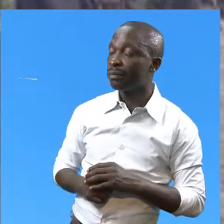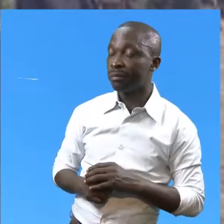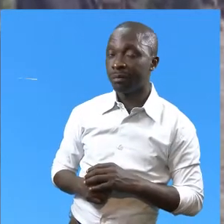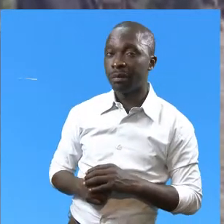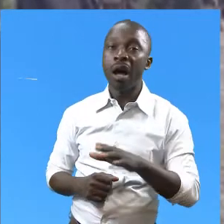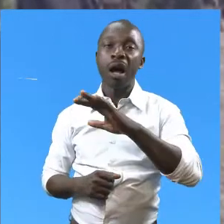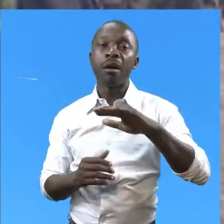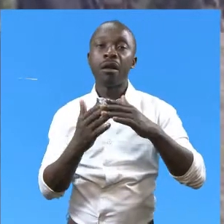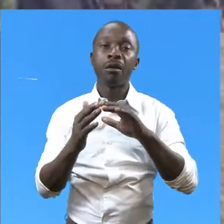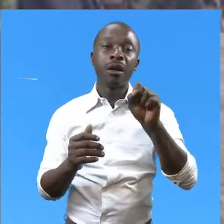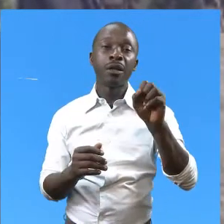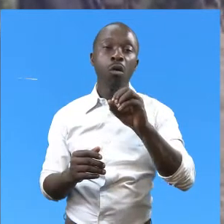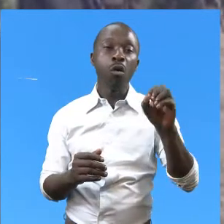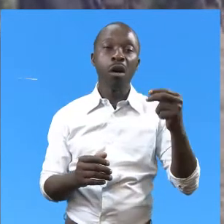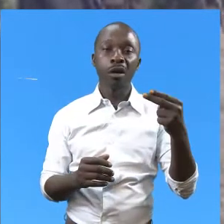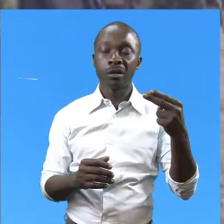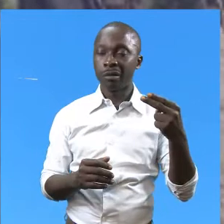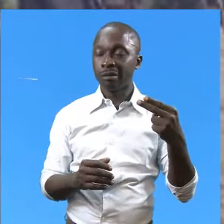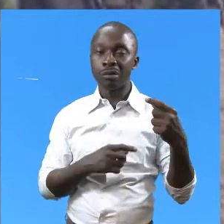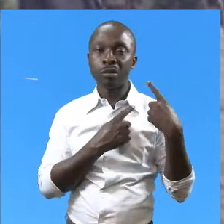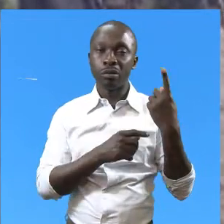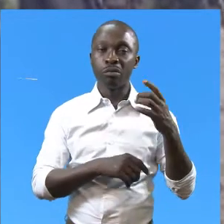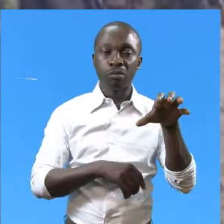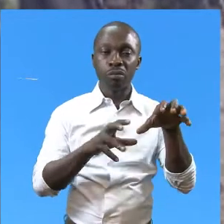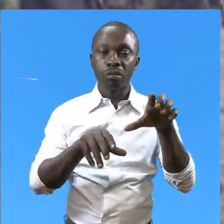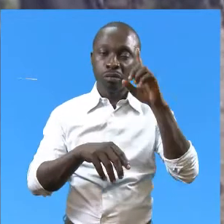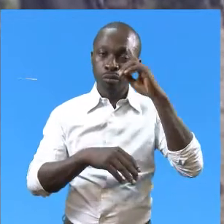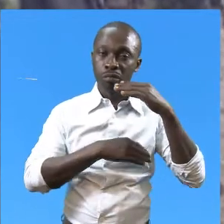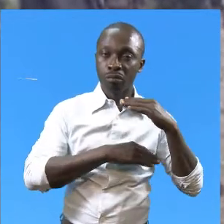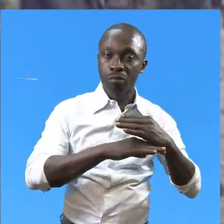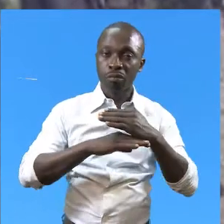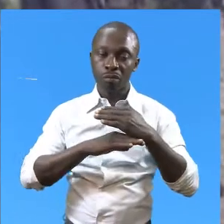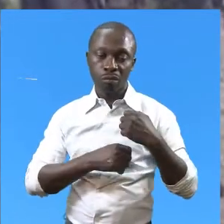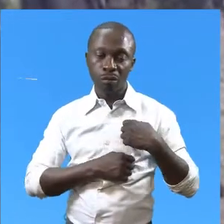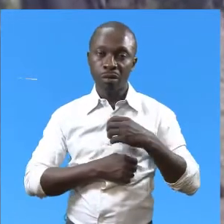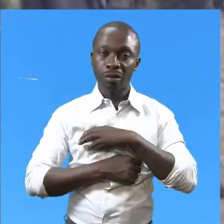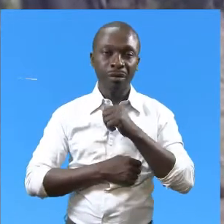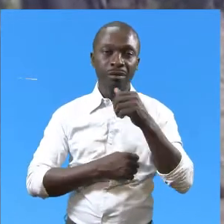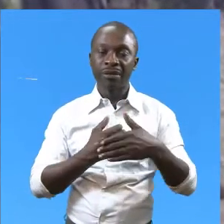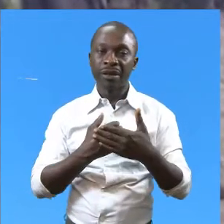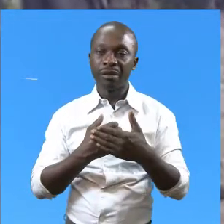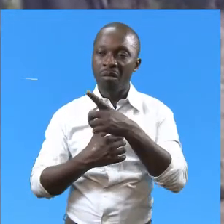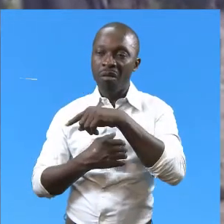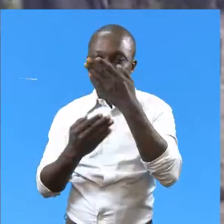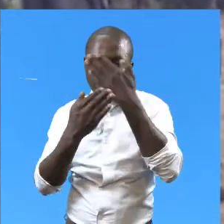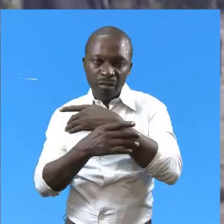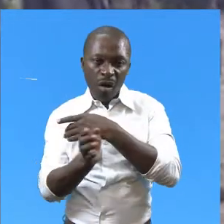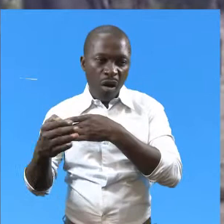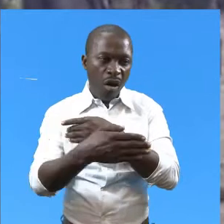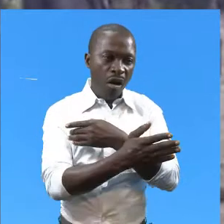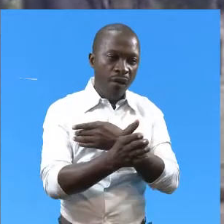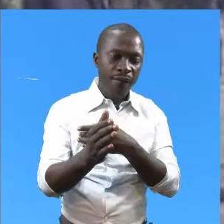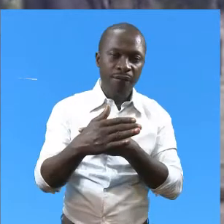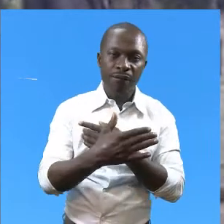2 de la localité de Sceaux, malgré la sécurité dans la région à raison de cette crise dévastatrice. La visite du ministre, entre autres,